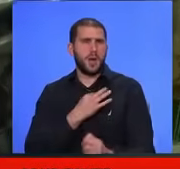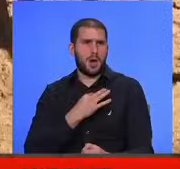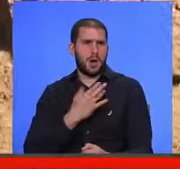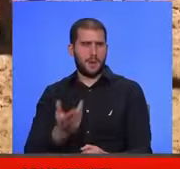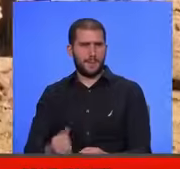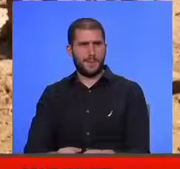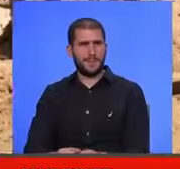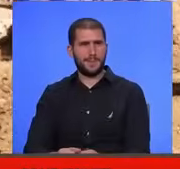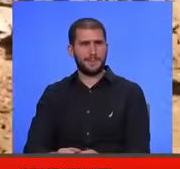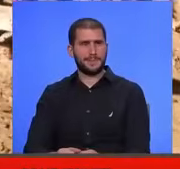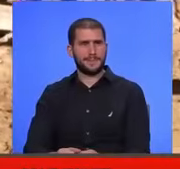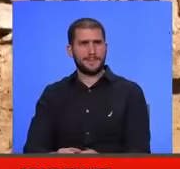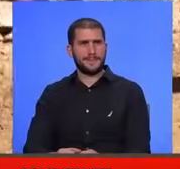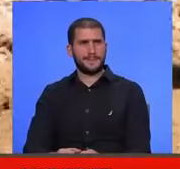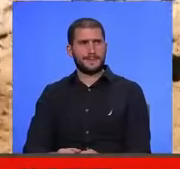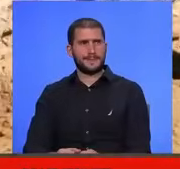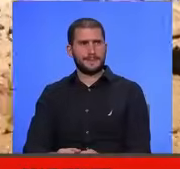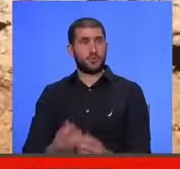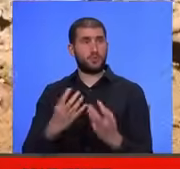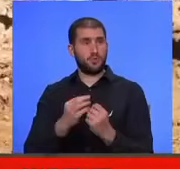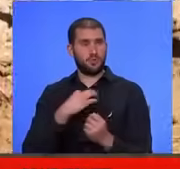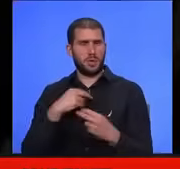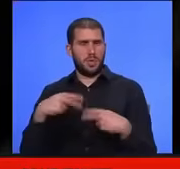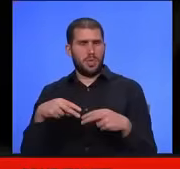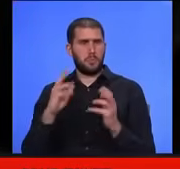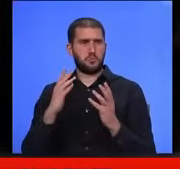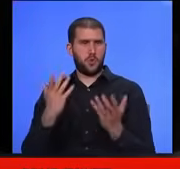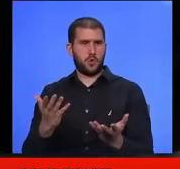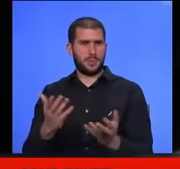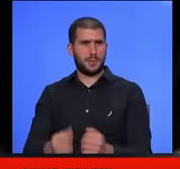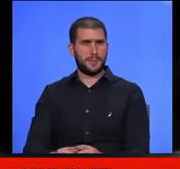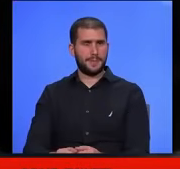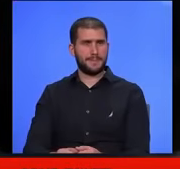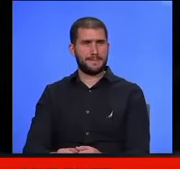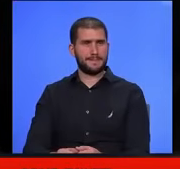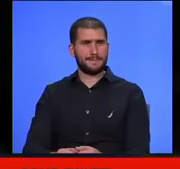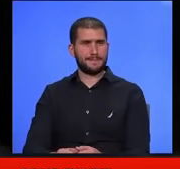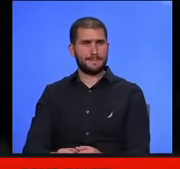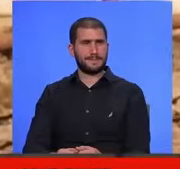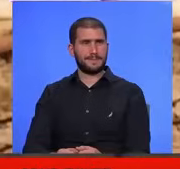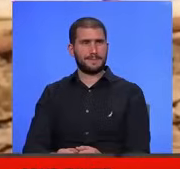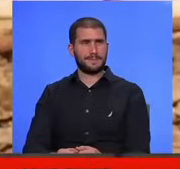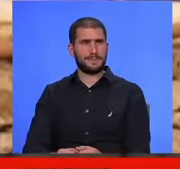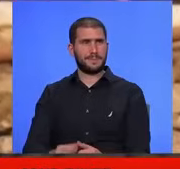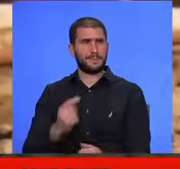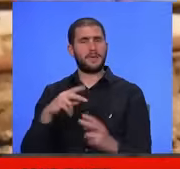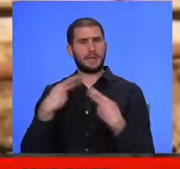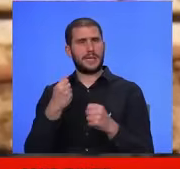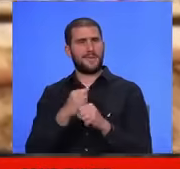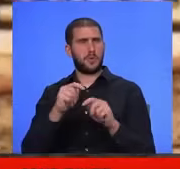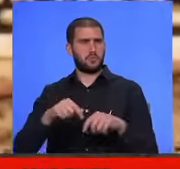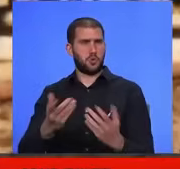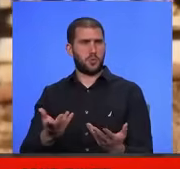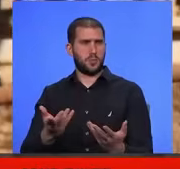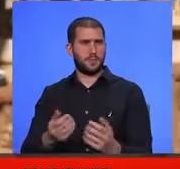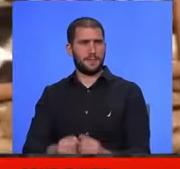ของฉันพูดถึงในครอบครัวของฉันที่กลับมาทํางานอีกครั้งก็ทุกคนก็